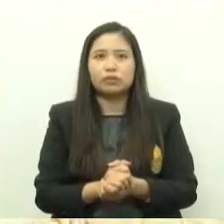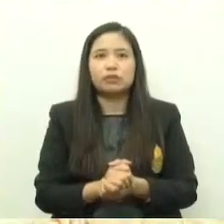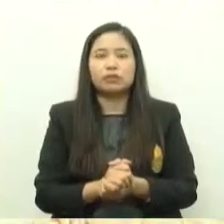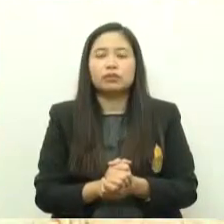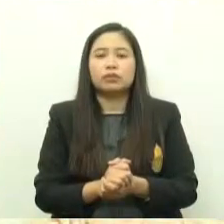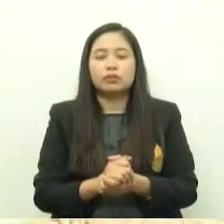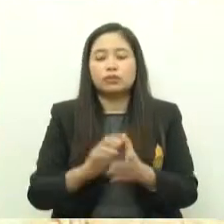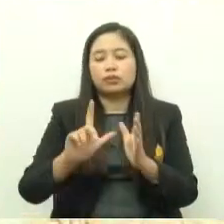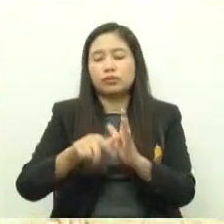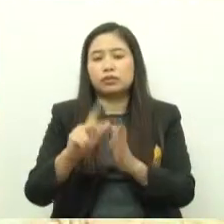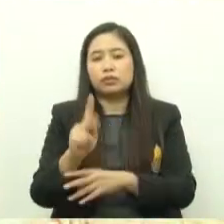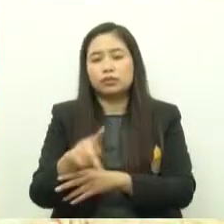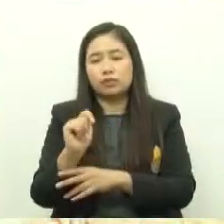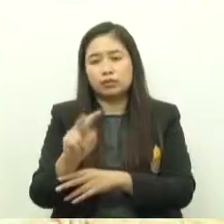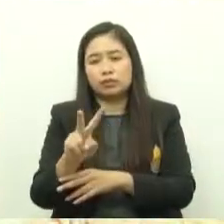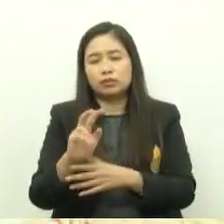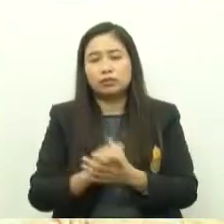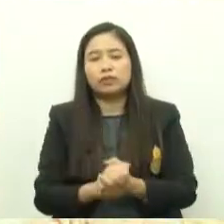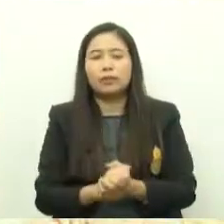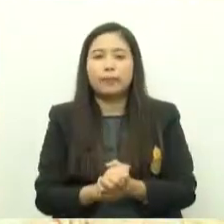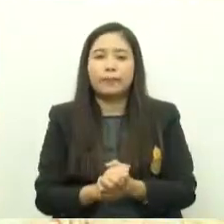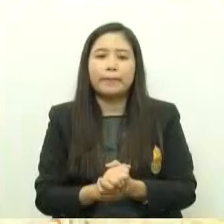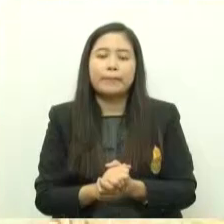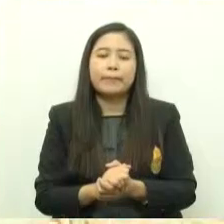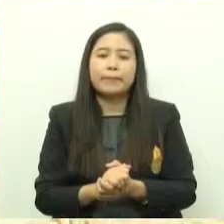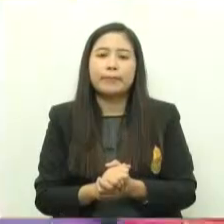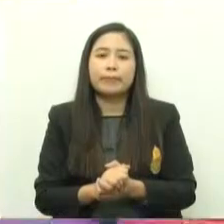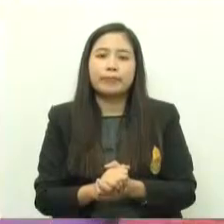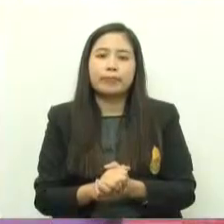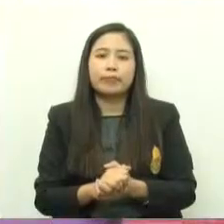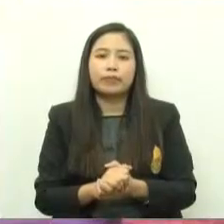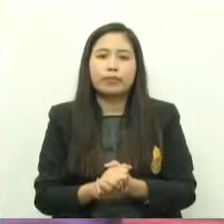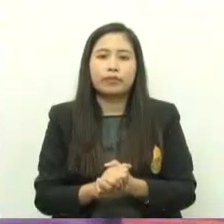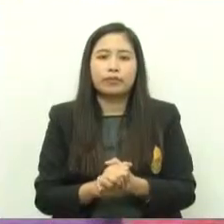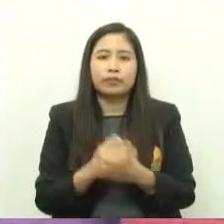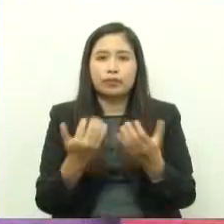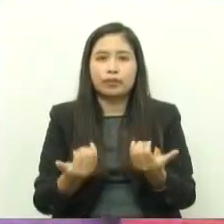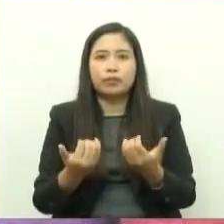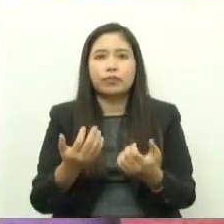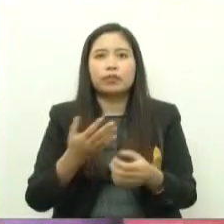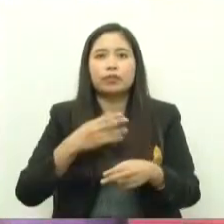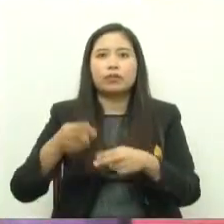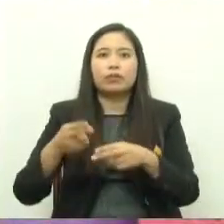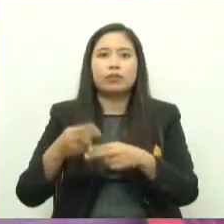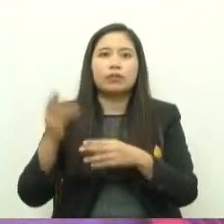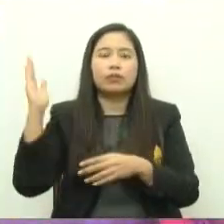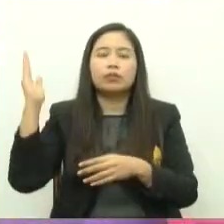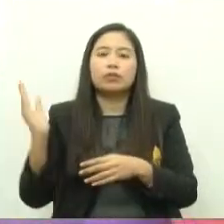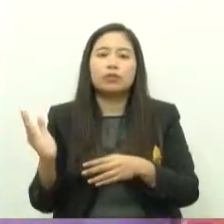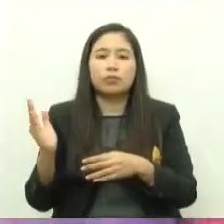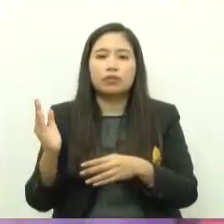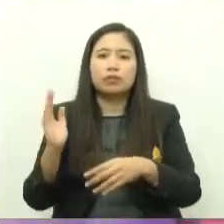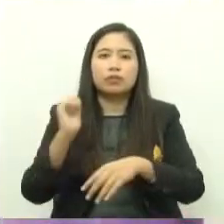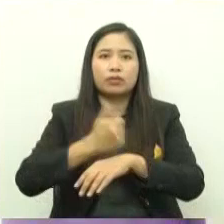เลขาธิการคณะกรรมการการศึกษาขั้นพื้นฐานอ่าท่านพัรยวพันน้อยท่านผู้อการสำนักบริหารงานการ